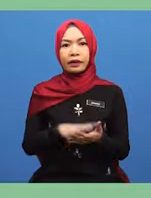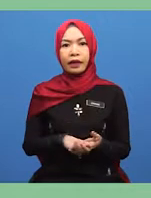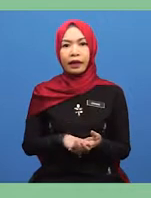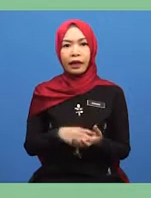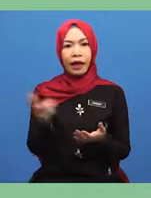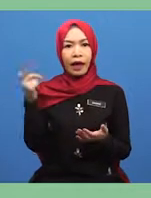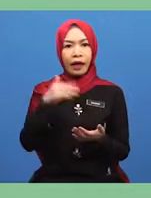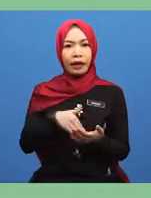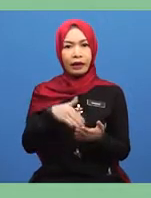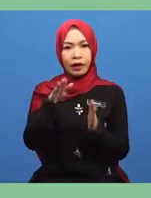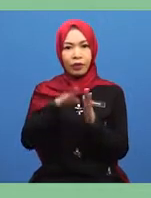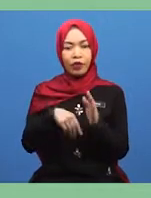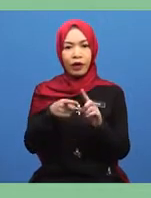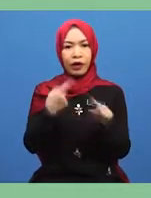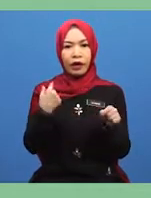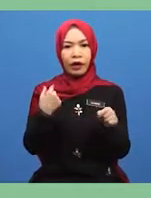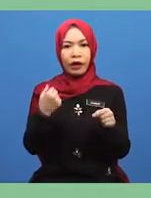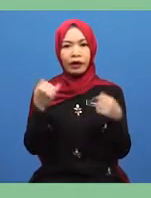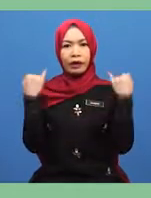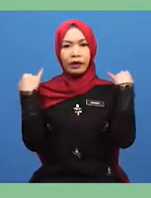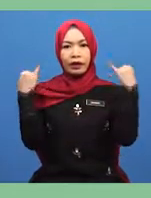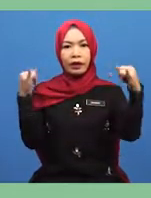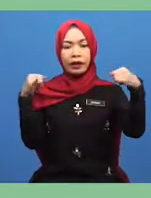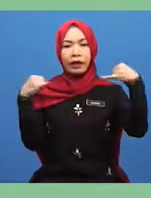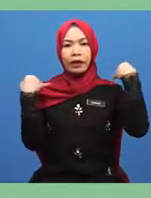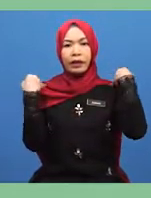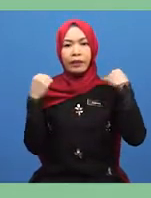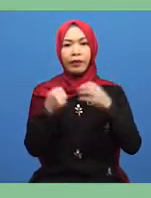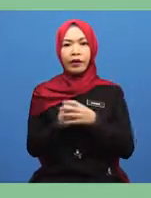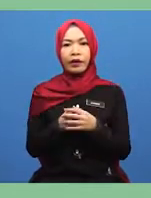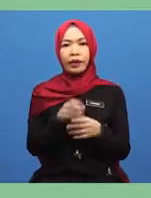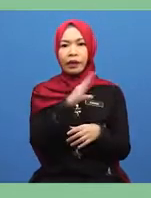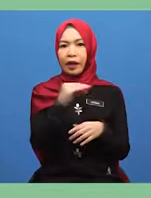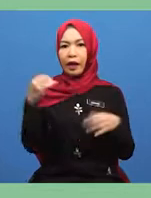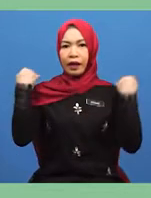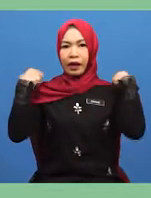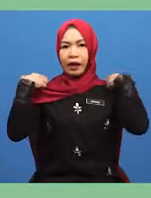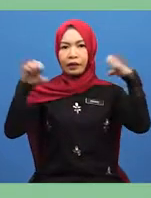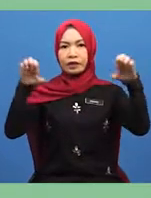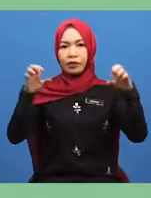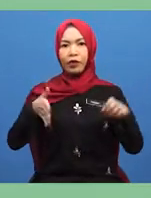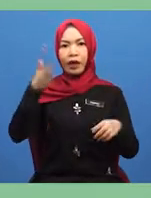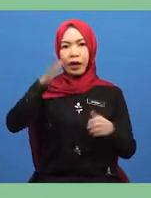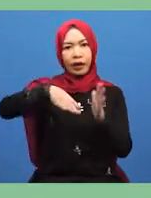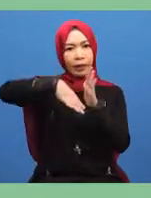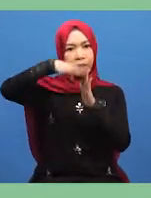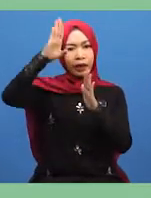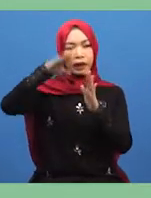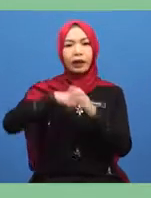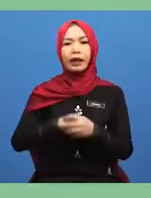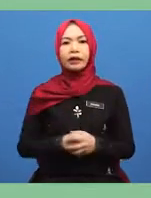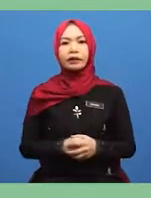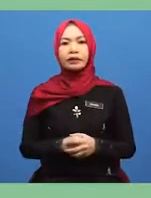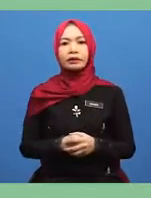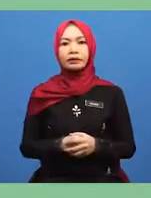import. Maka, permintaan terhadap ekspor Malaysia akan meningkat. Walau bagaimanapun, pada